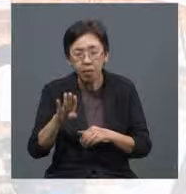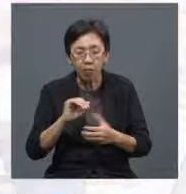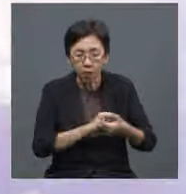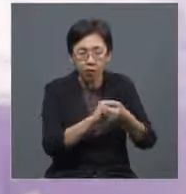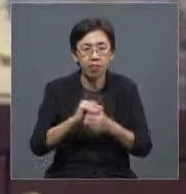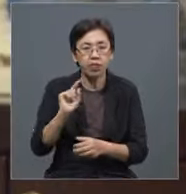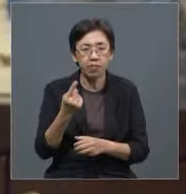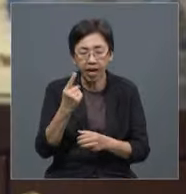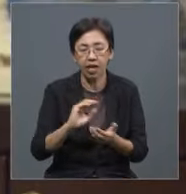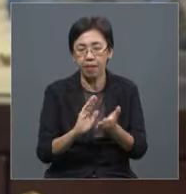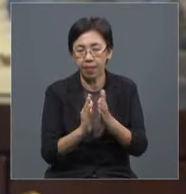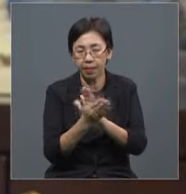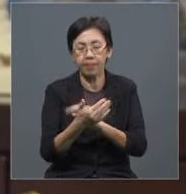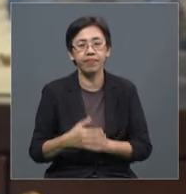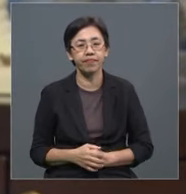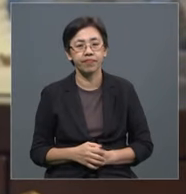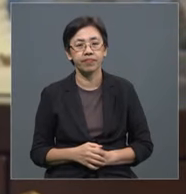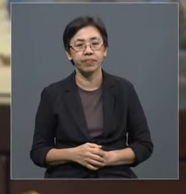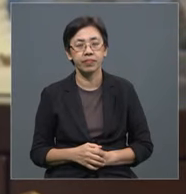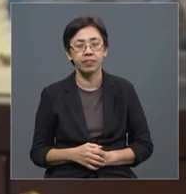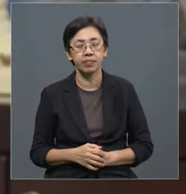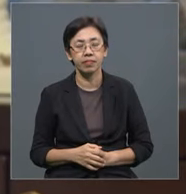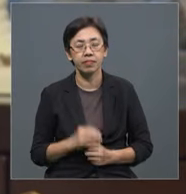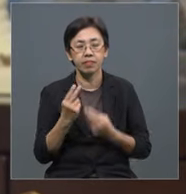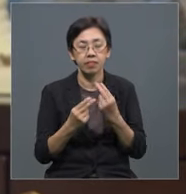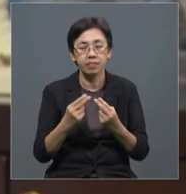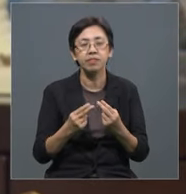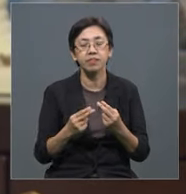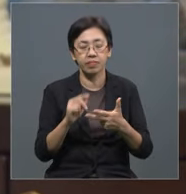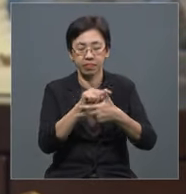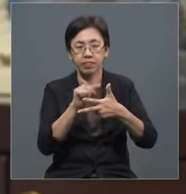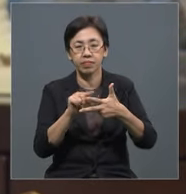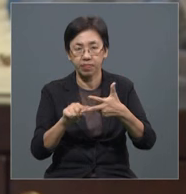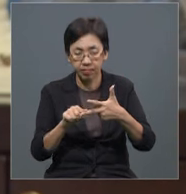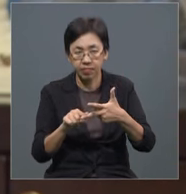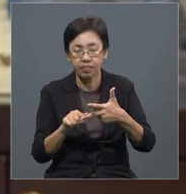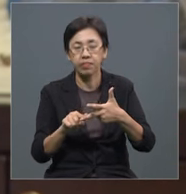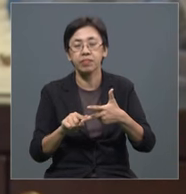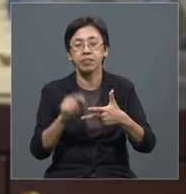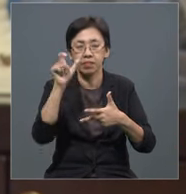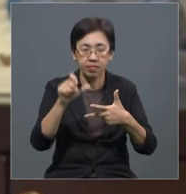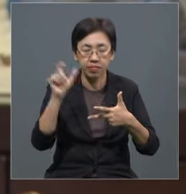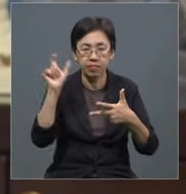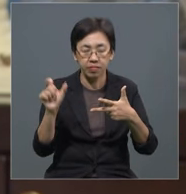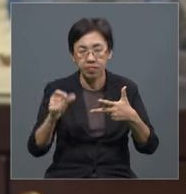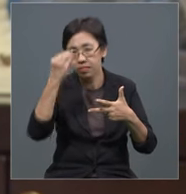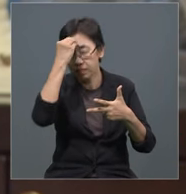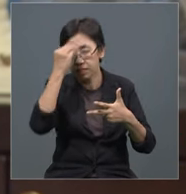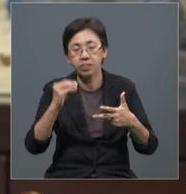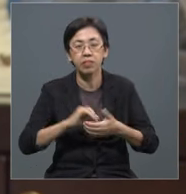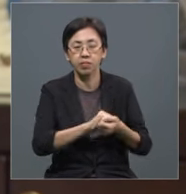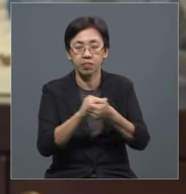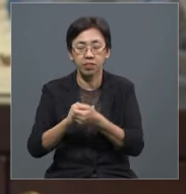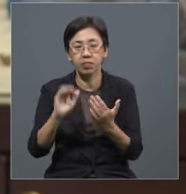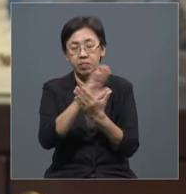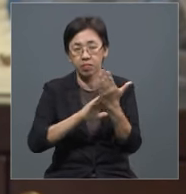ม่ การเดินทางเยือน3ประเทศครั้งนี้นะคะนอกจากจะเป็นการยกระดับความสัมพันธ์ระหว่างประเทศแล้วนะคะก็จะเป็น